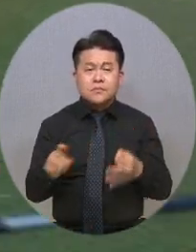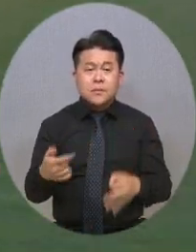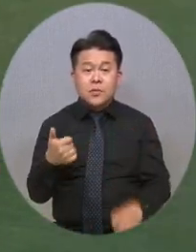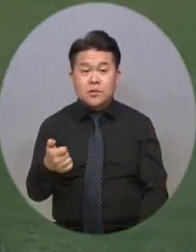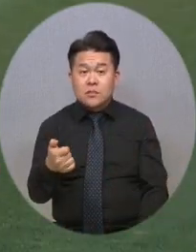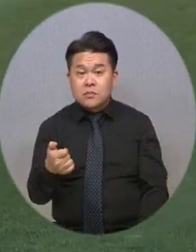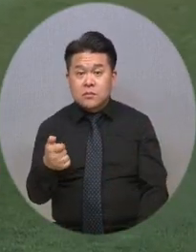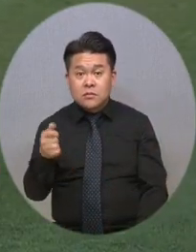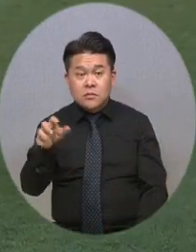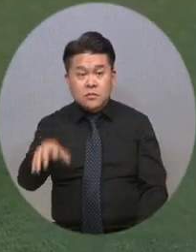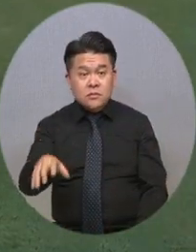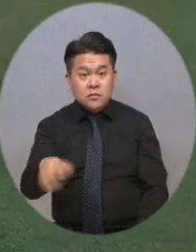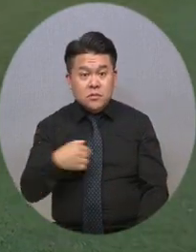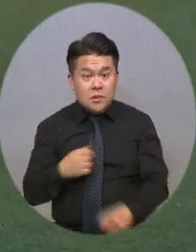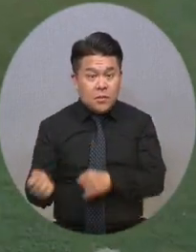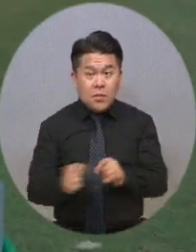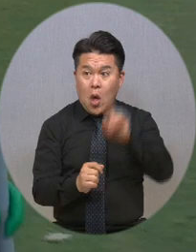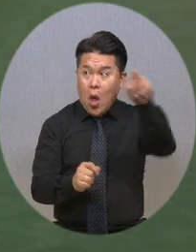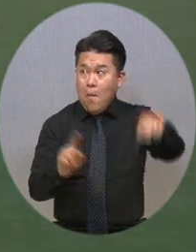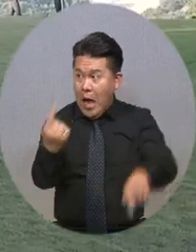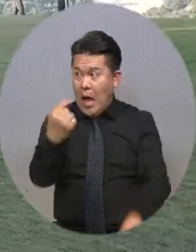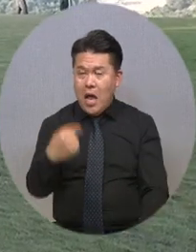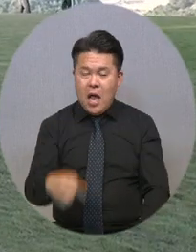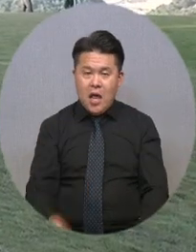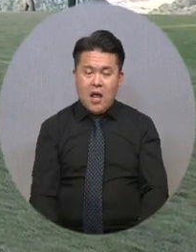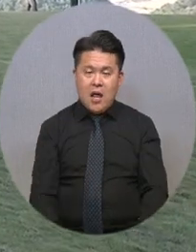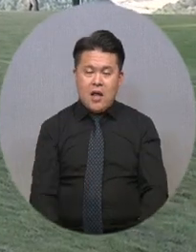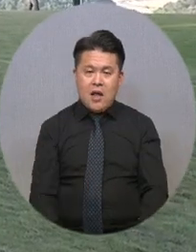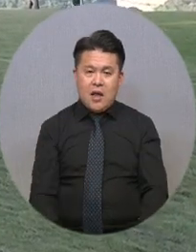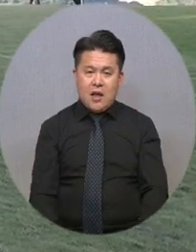말뚝에 있는, 드라이버 100 나왔습니다,